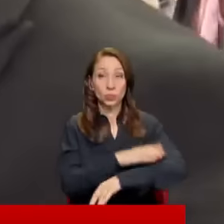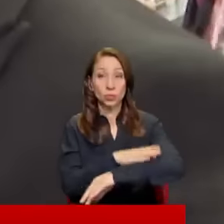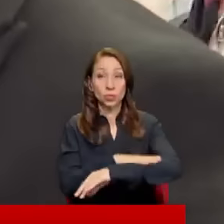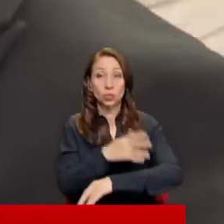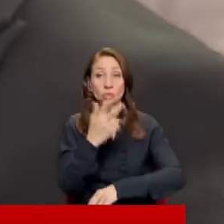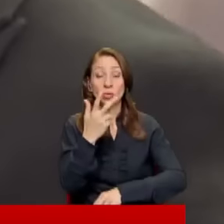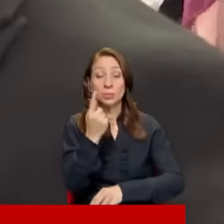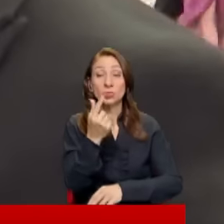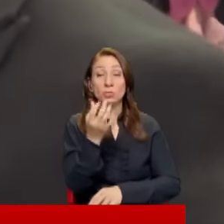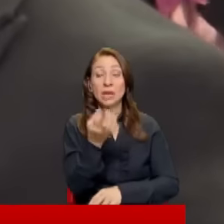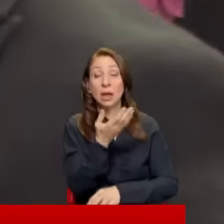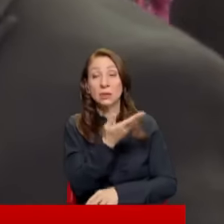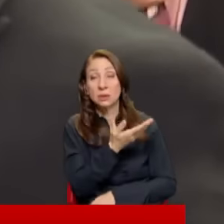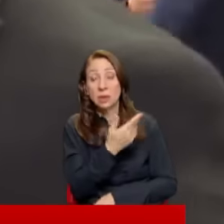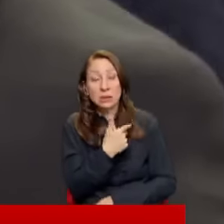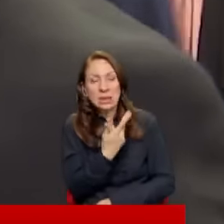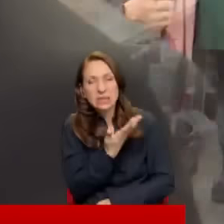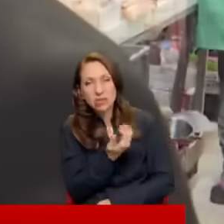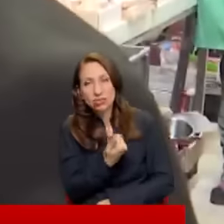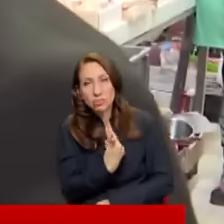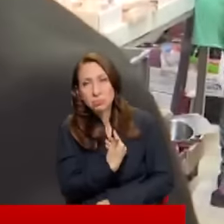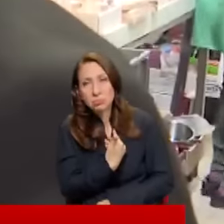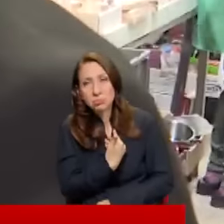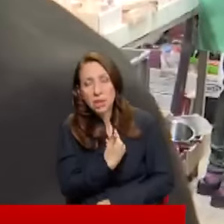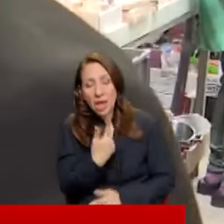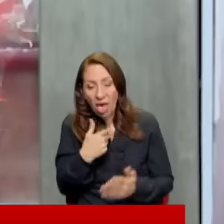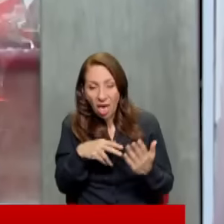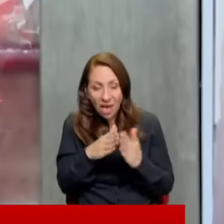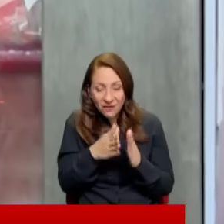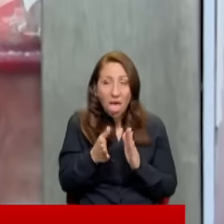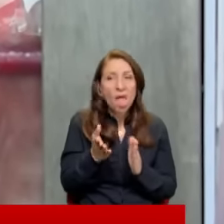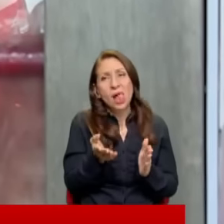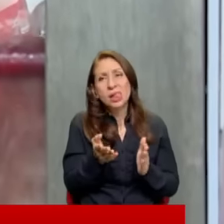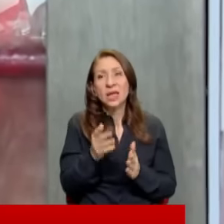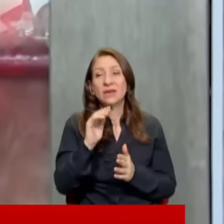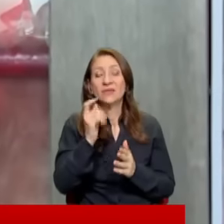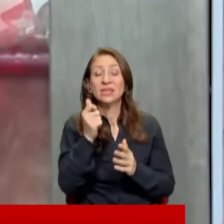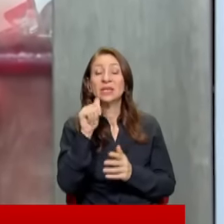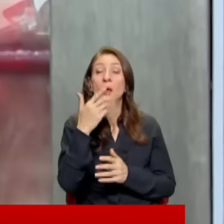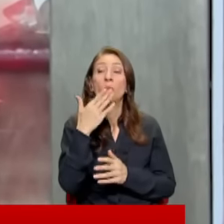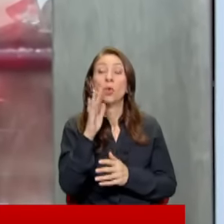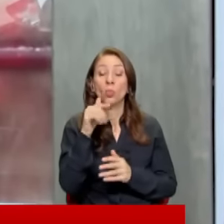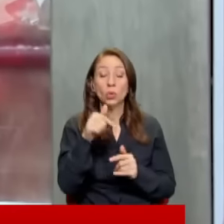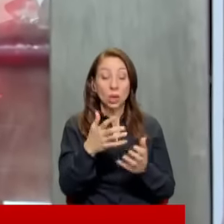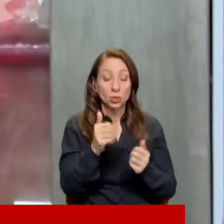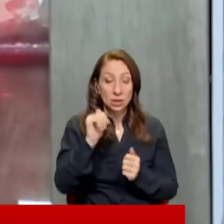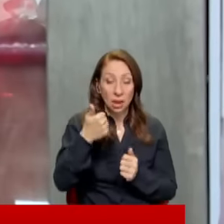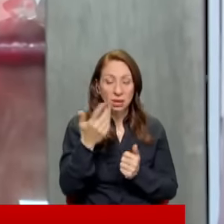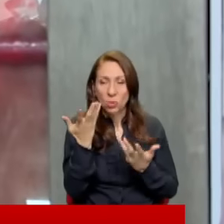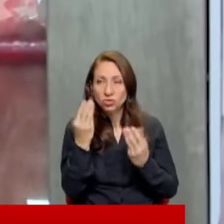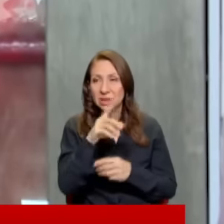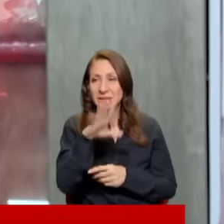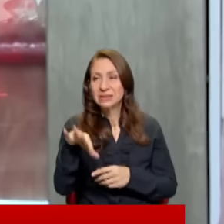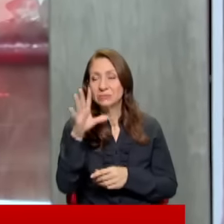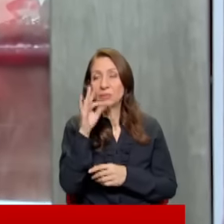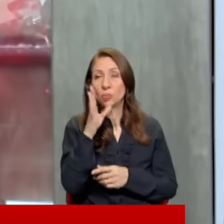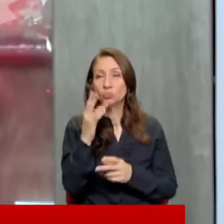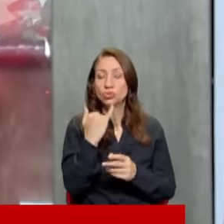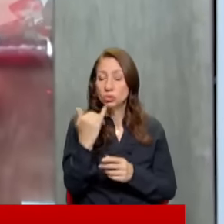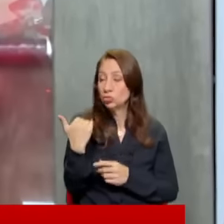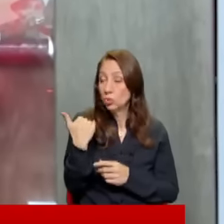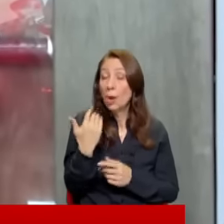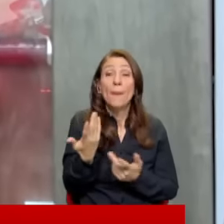1,5 milyar yapıyor Nasıl alalım Biz evin yolunu şaşırırız fiyatın Yarını Yok hocam yani bugün alıyorsun yarın ne olacağını kimse bilmiyor müşteri de